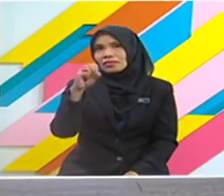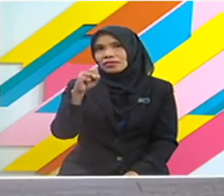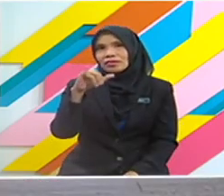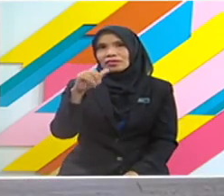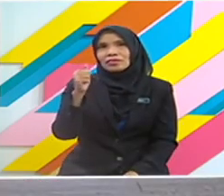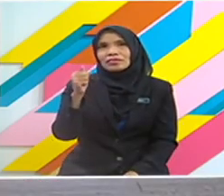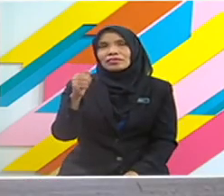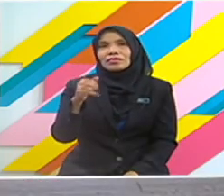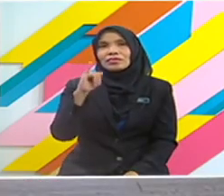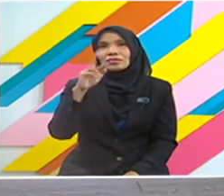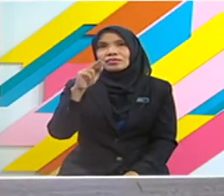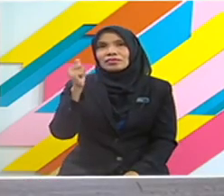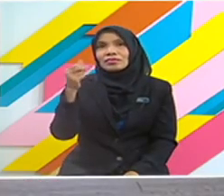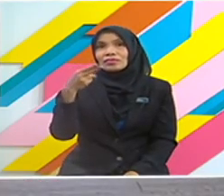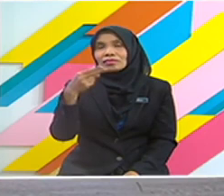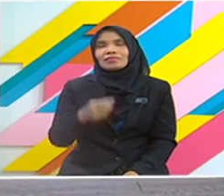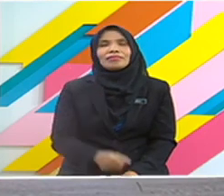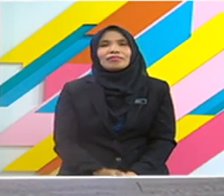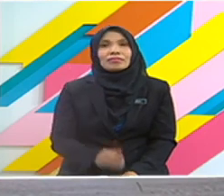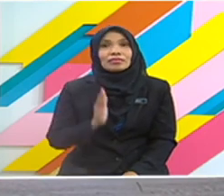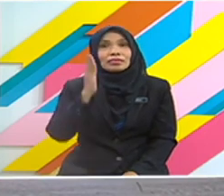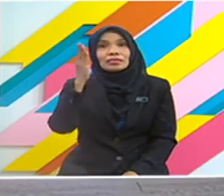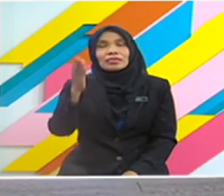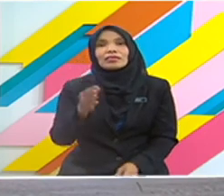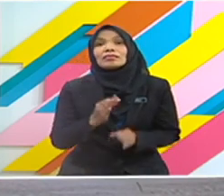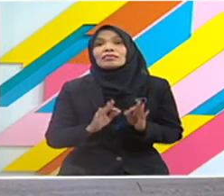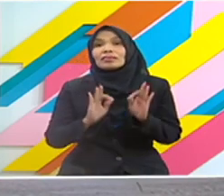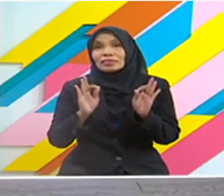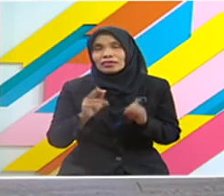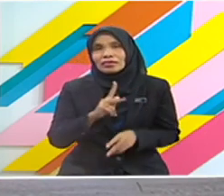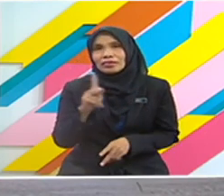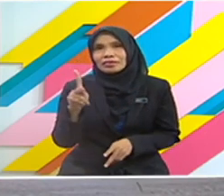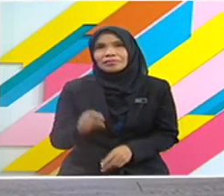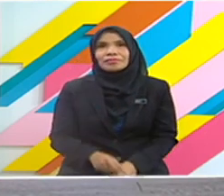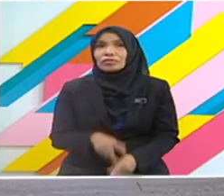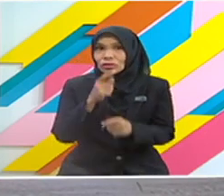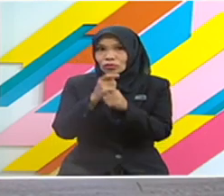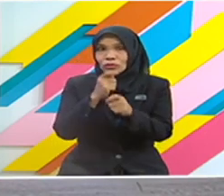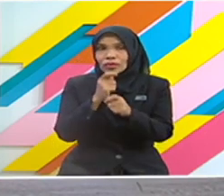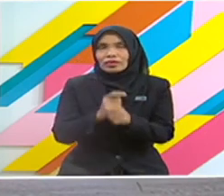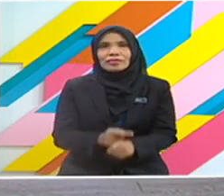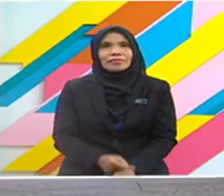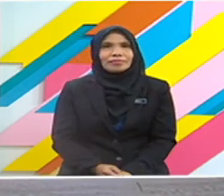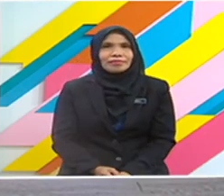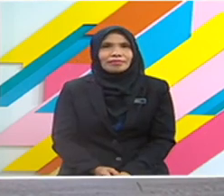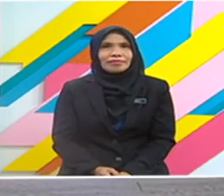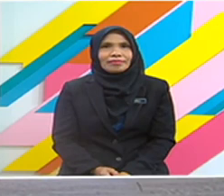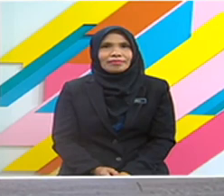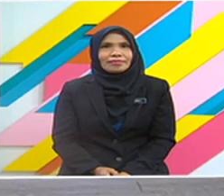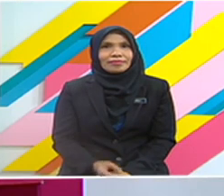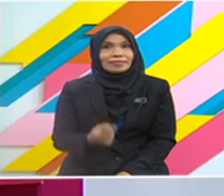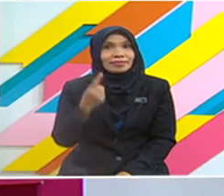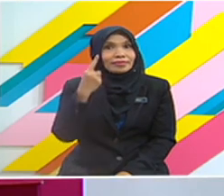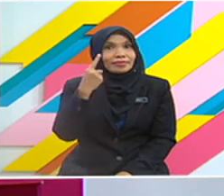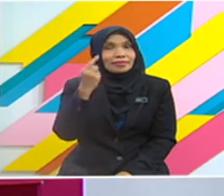fungsi organ mata. Silakan okay, Cikgu. Terima kasih Cikgu Su, Kak Rina. Okey, untuk organ yang